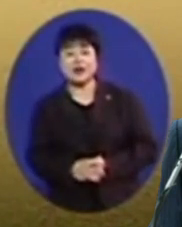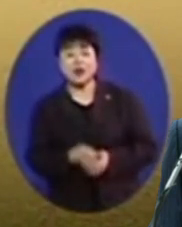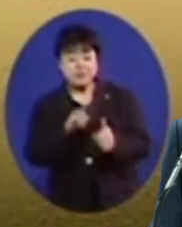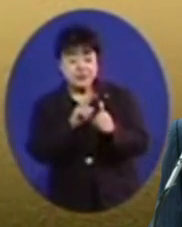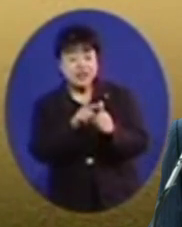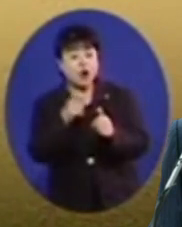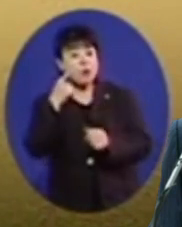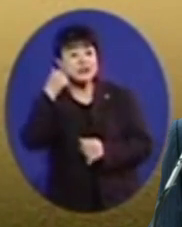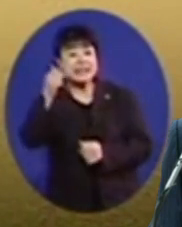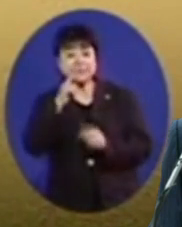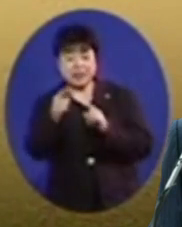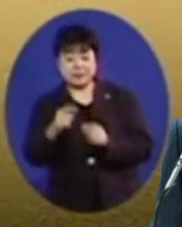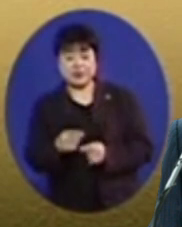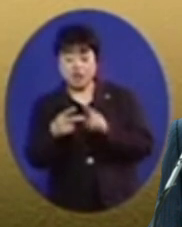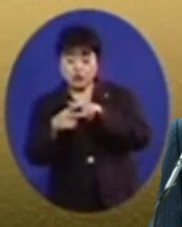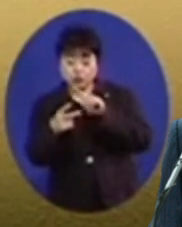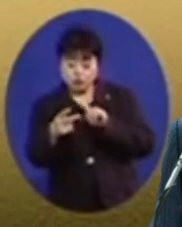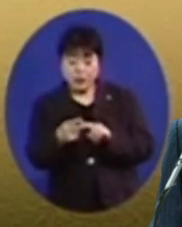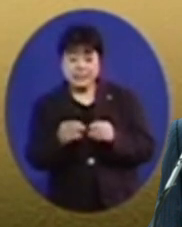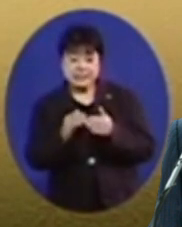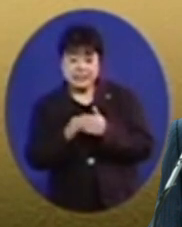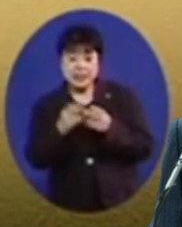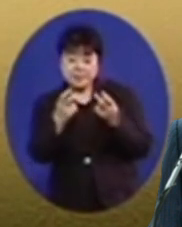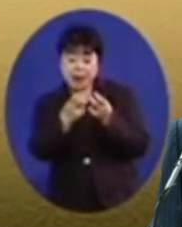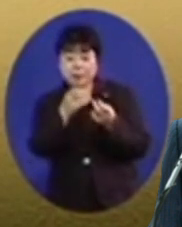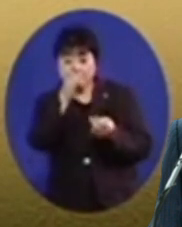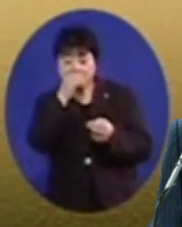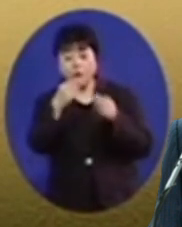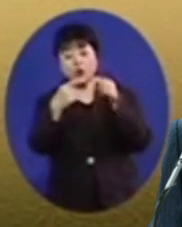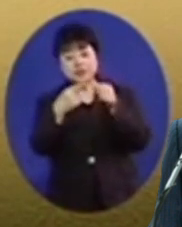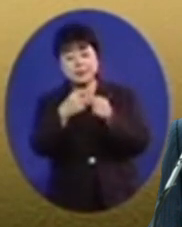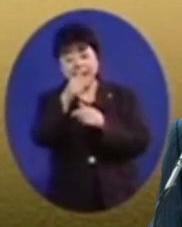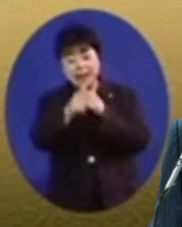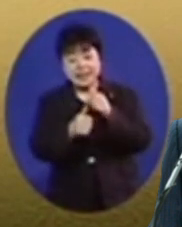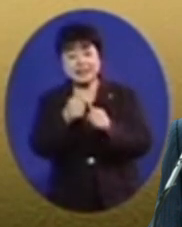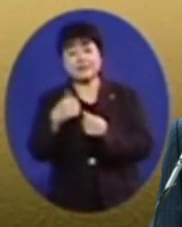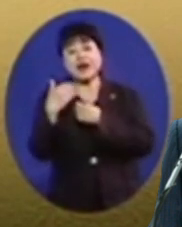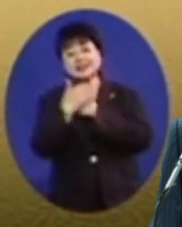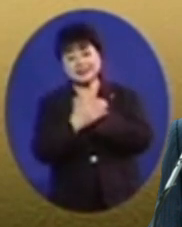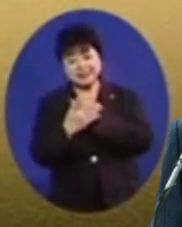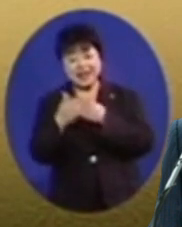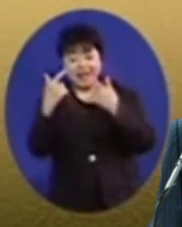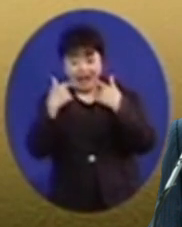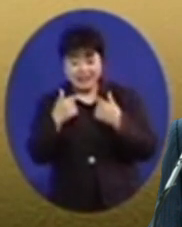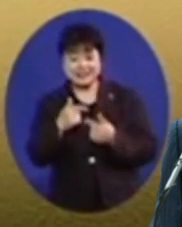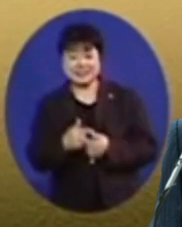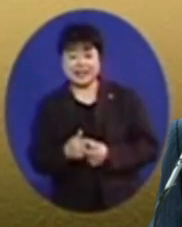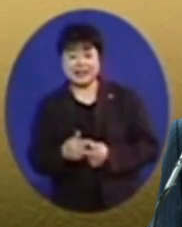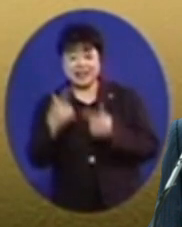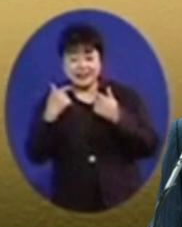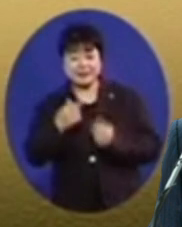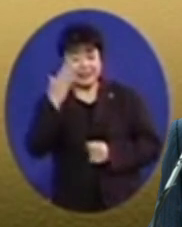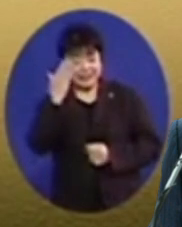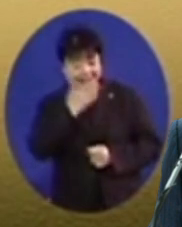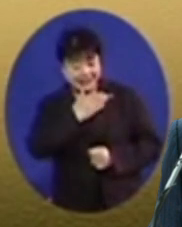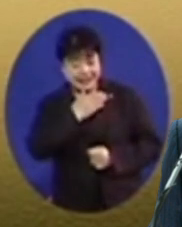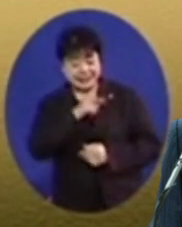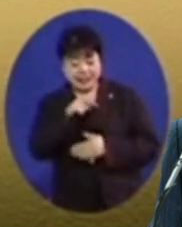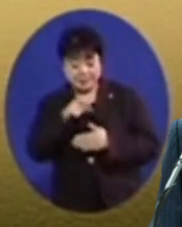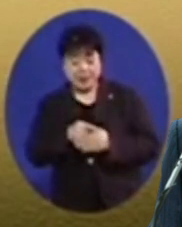대답했습니다. 두 가지 비결이 있어요. 첫 번째는 하나님의 은혜로 항상 날마다 깨끗한